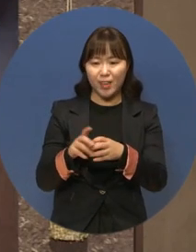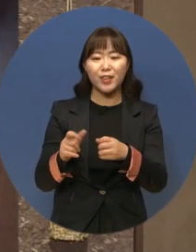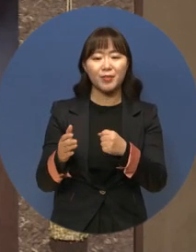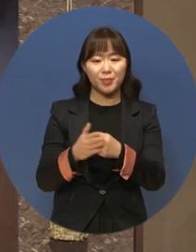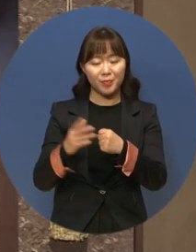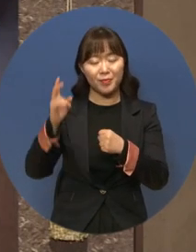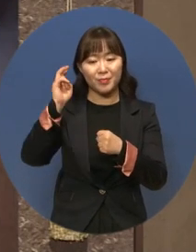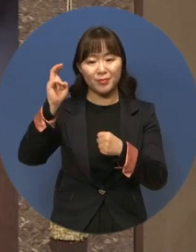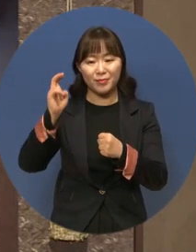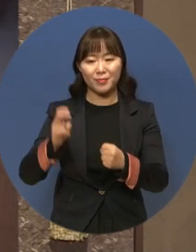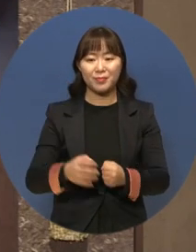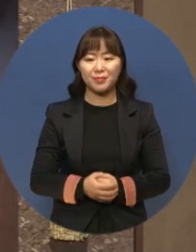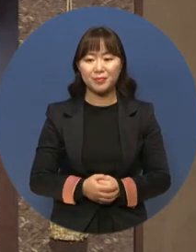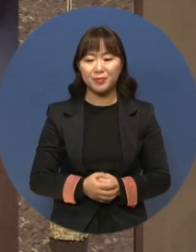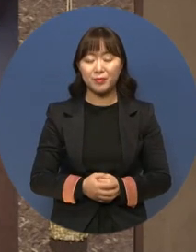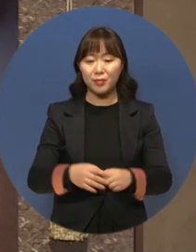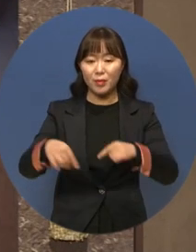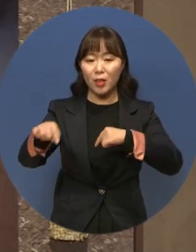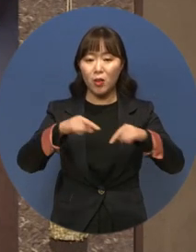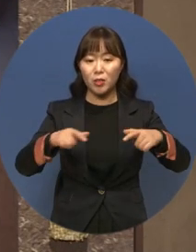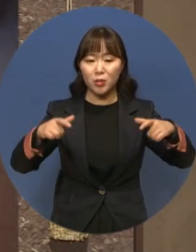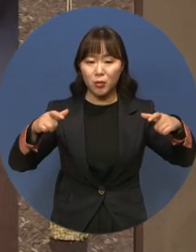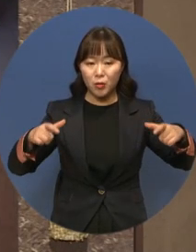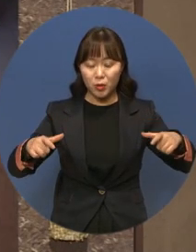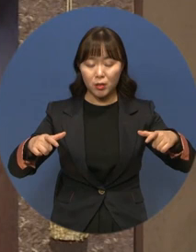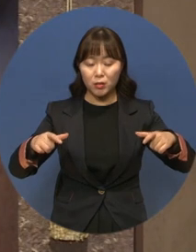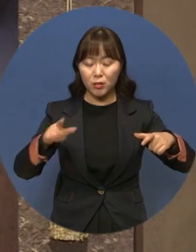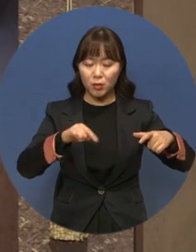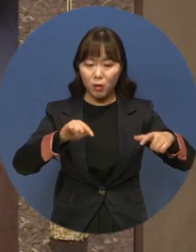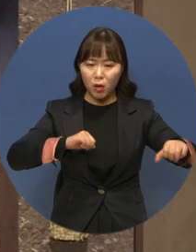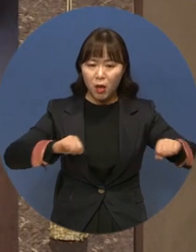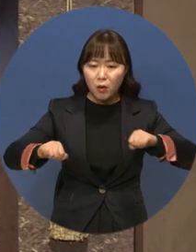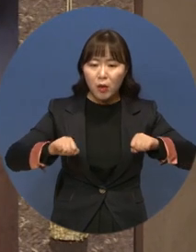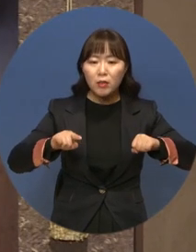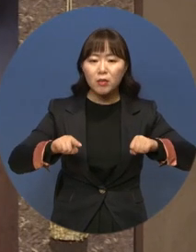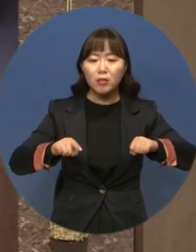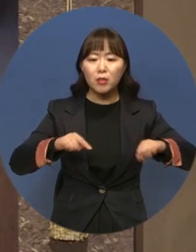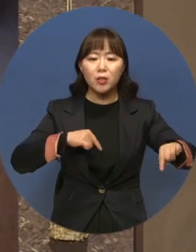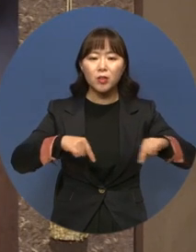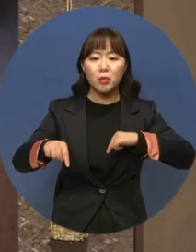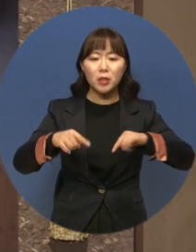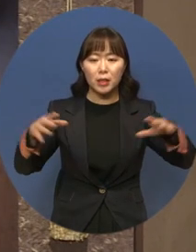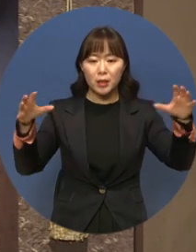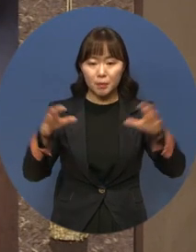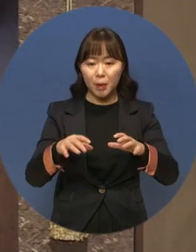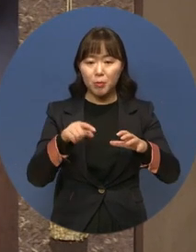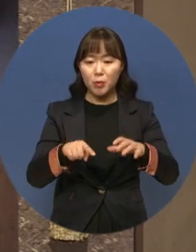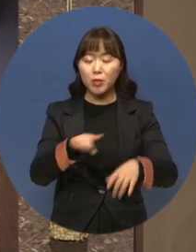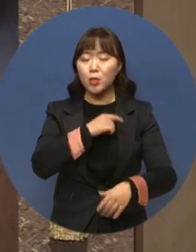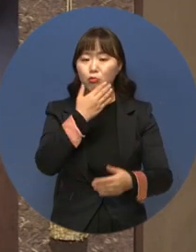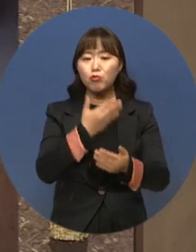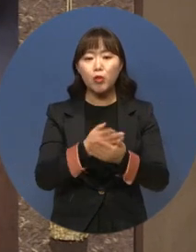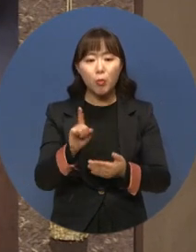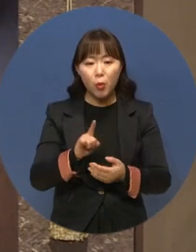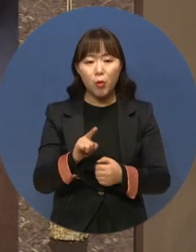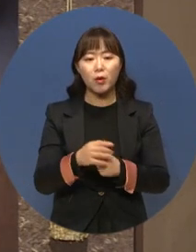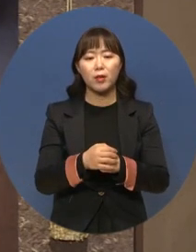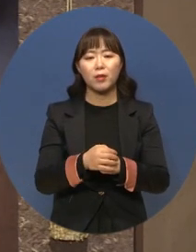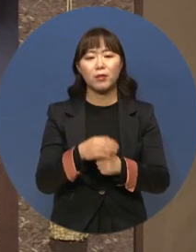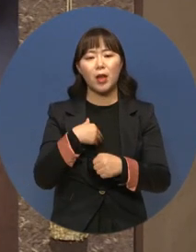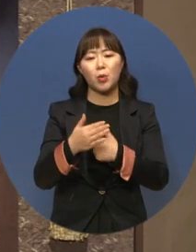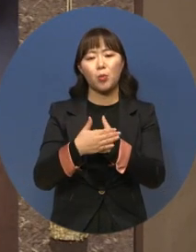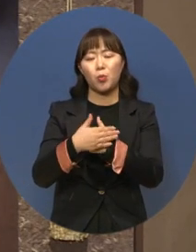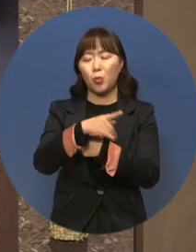있습니다. 정치권의 정치 행위를 하는 정치 집합체는 뭐가 제일 중요합니까? 표가 제일